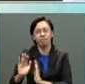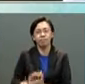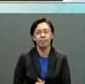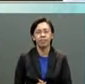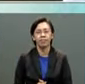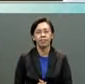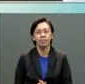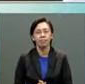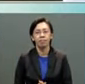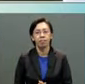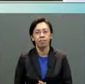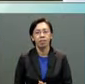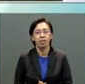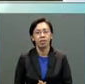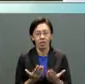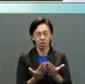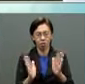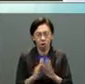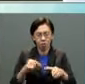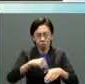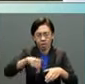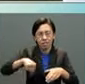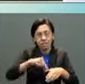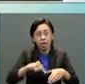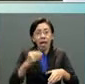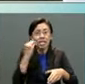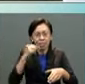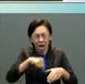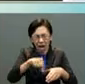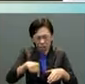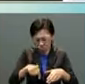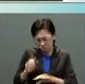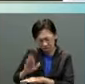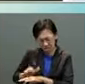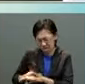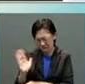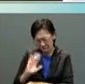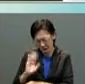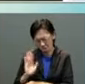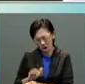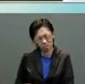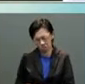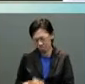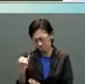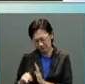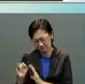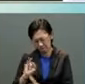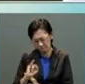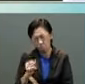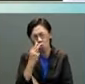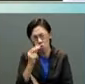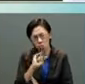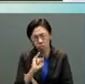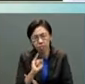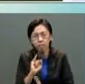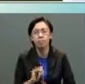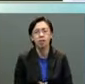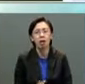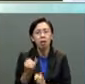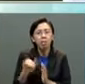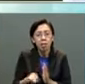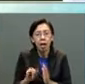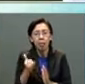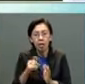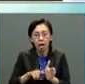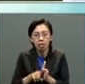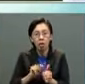ที่อยู่ที่บ้านกันนะครับว่าอย่างนี้ไม่ดีเลยนะครับแล้วก็ทำให้เกิดเป็นภาพของการจะติด